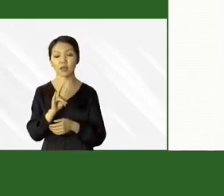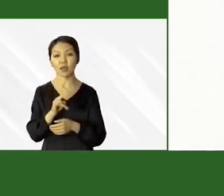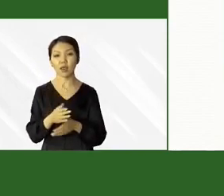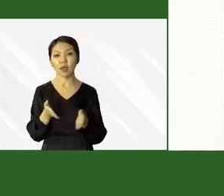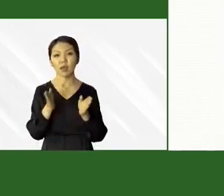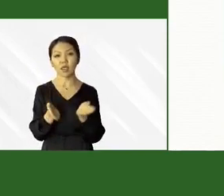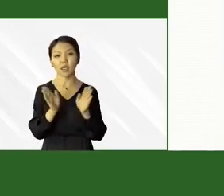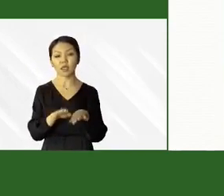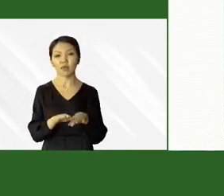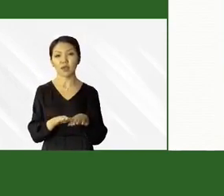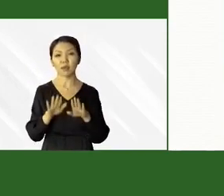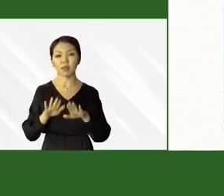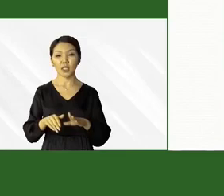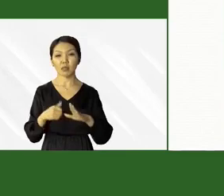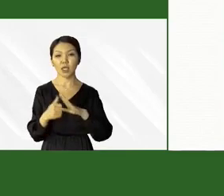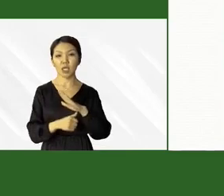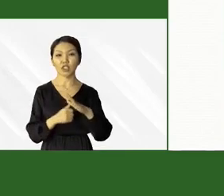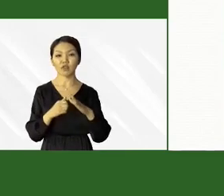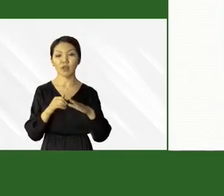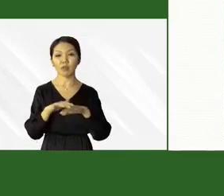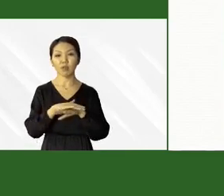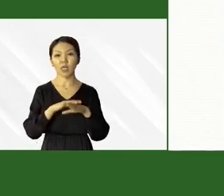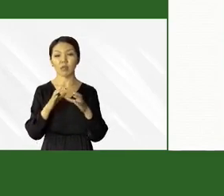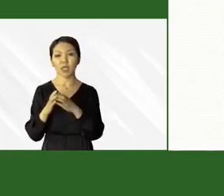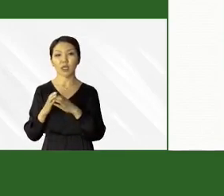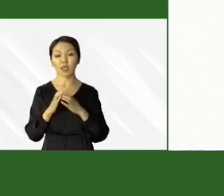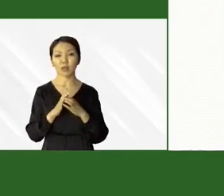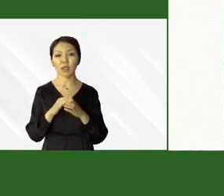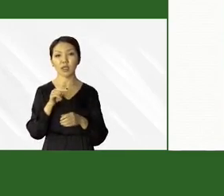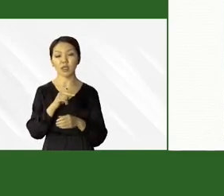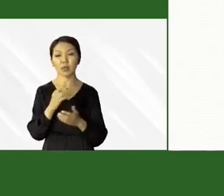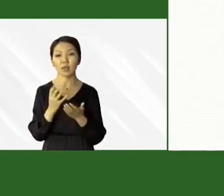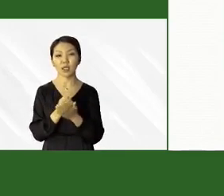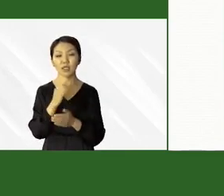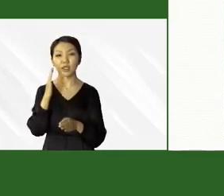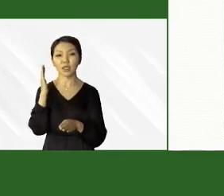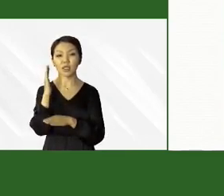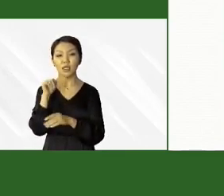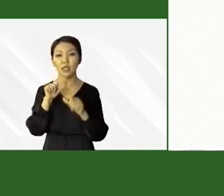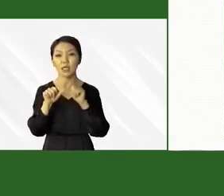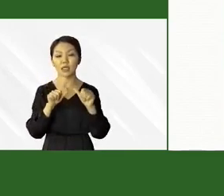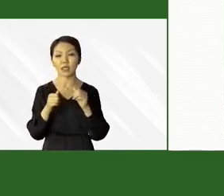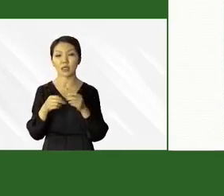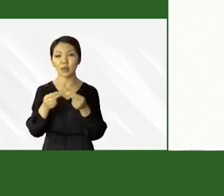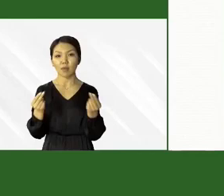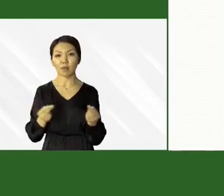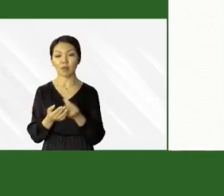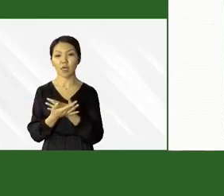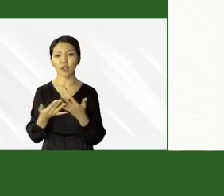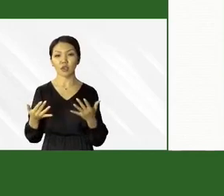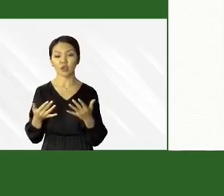кочевыми племенами. В могильниках найдены глиняная и деревянная посуда, стрелы с железными и